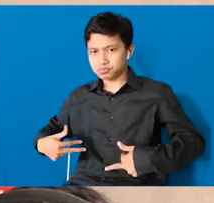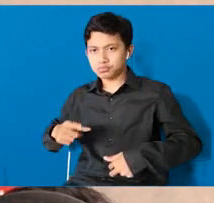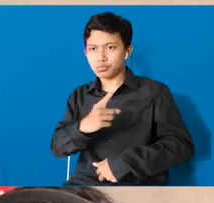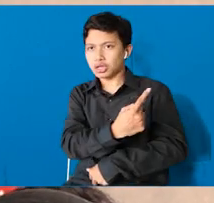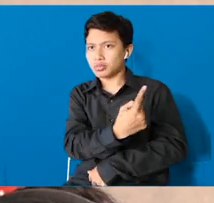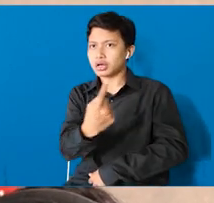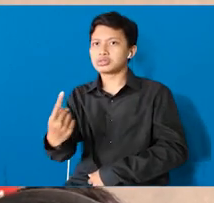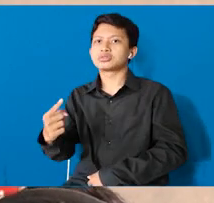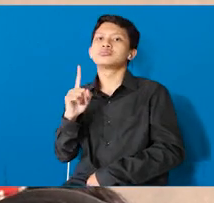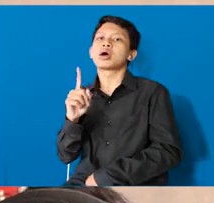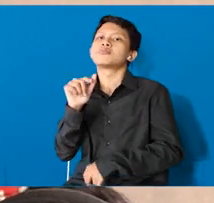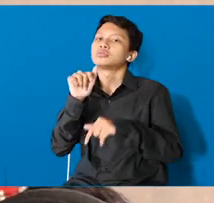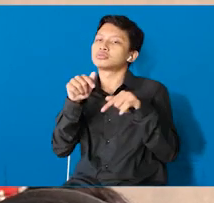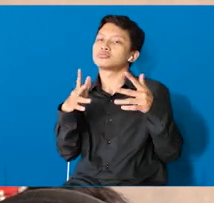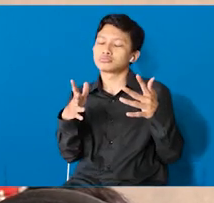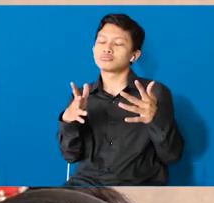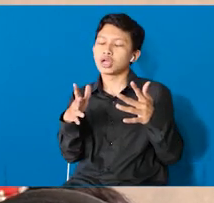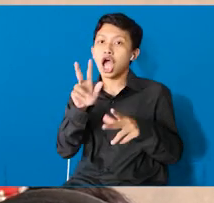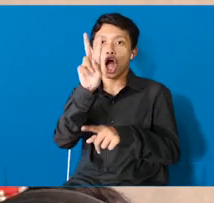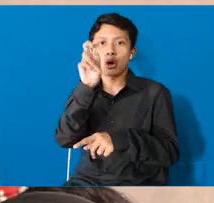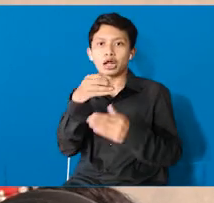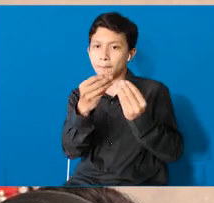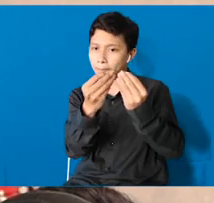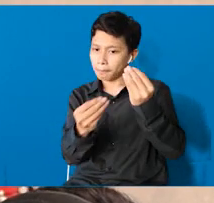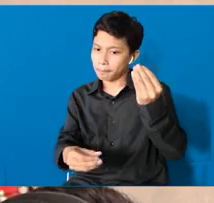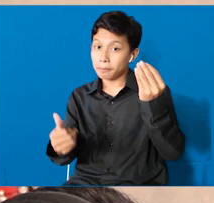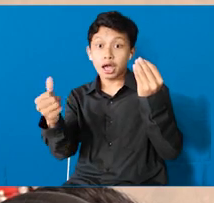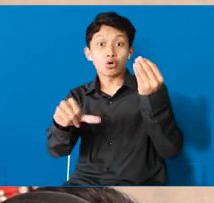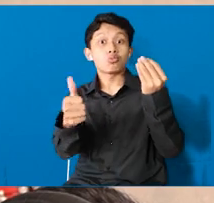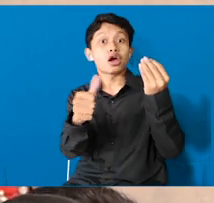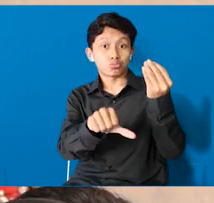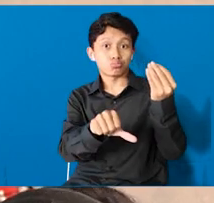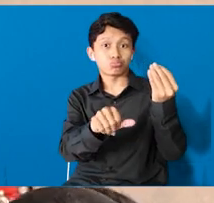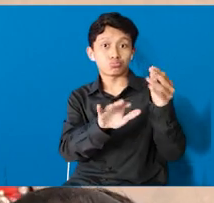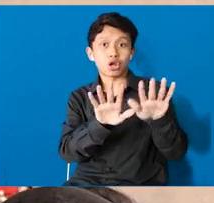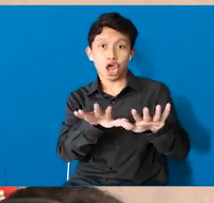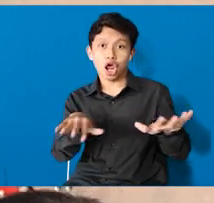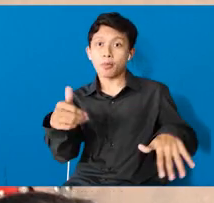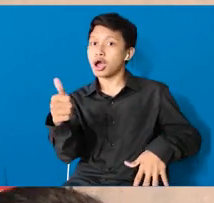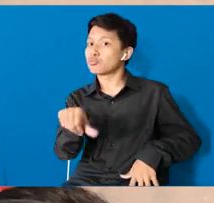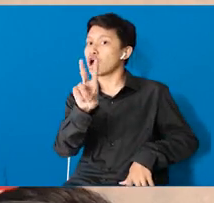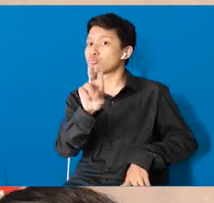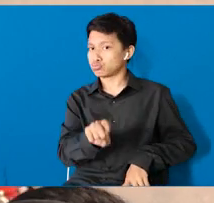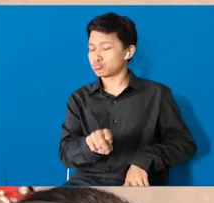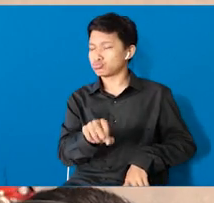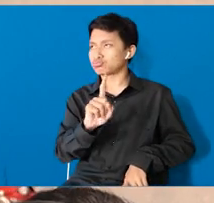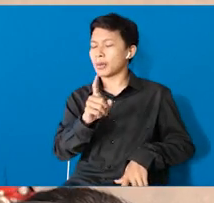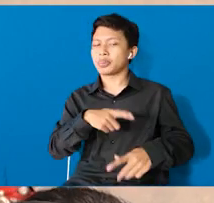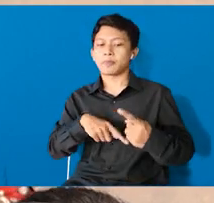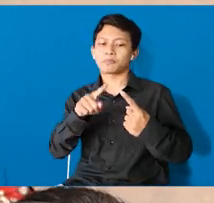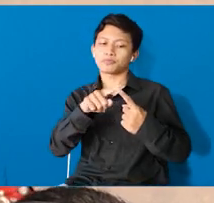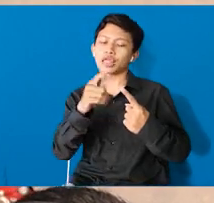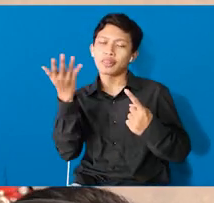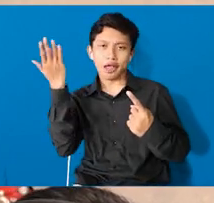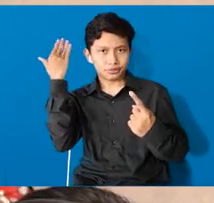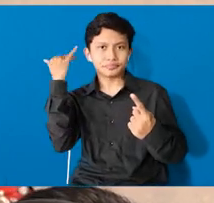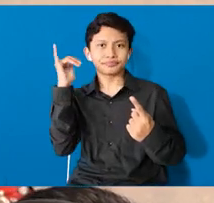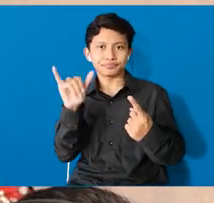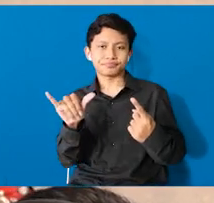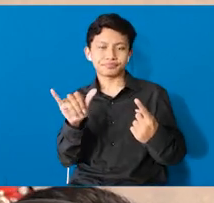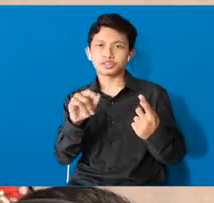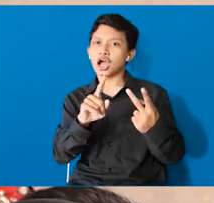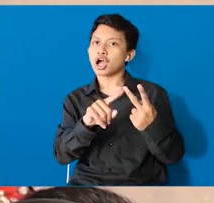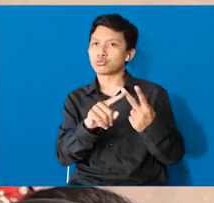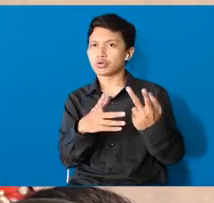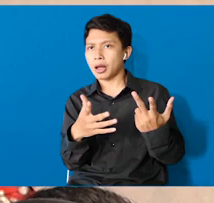masing-masing. Makanya kita perlunya ada regenerasi untuk belajar untuk niki yang diberikan Bu Reni. Itu yang pertama. Yang kedua kan masih